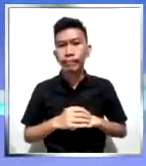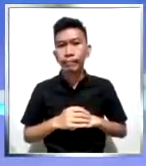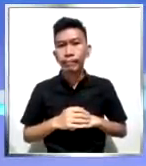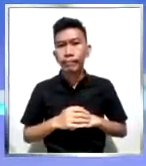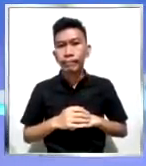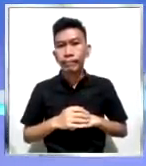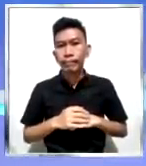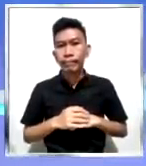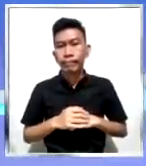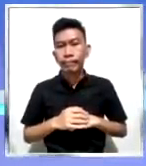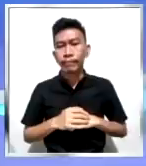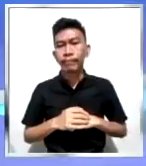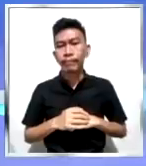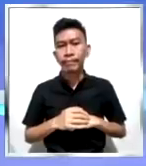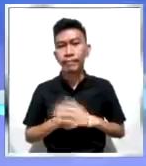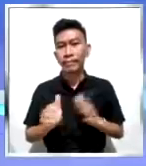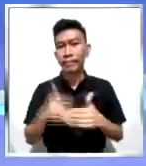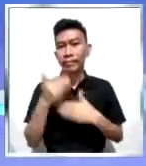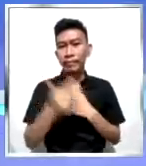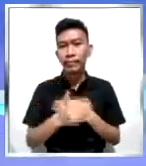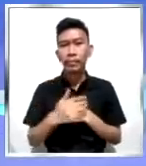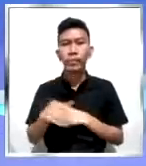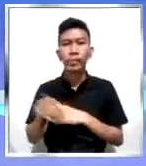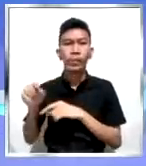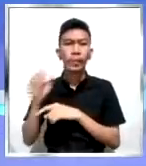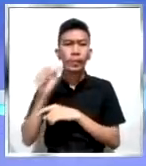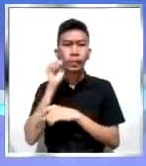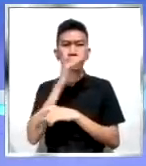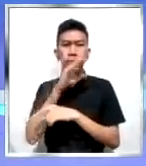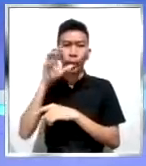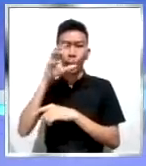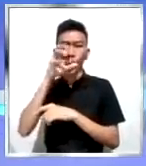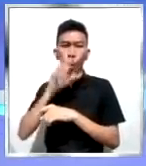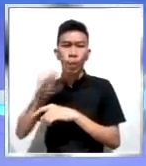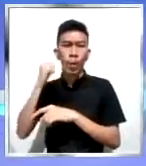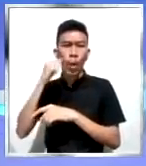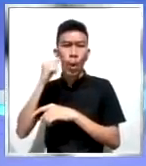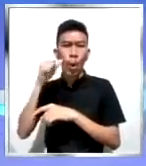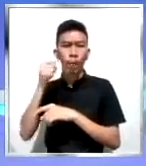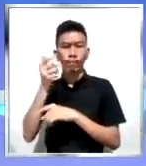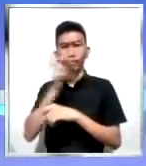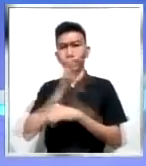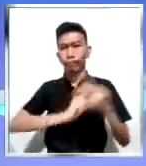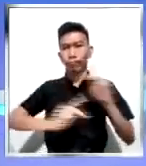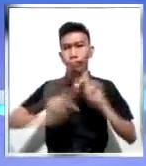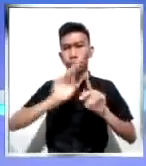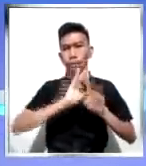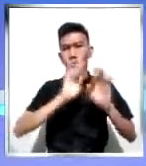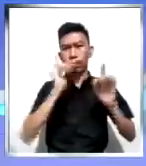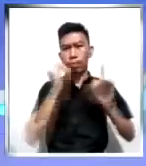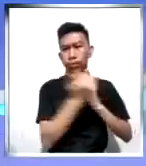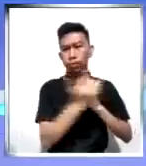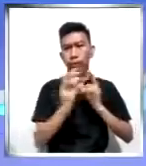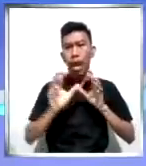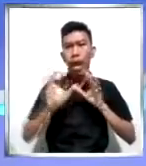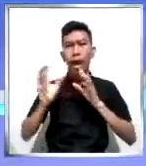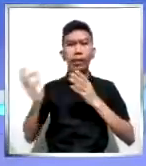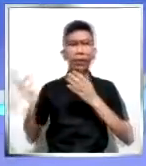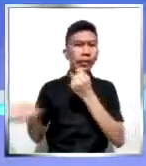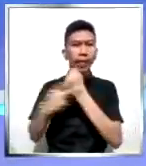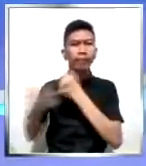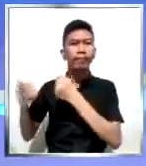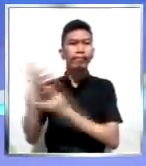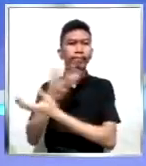Isang matandang babae ang sinagip ng mga taga-barangay sa Maynila matapos siyang abandonahin ng dalawang lalaki sa